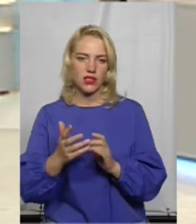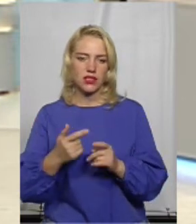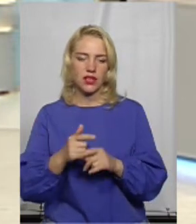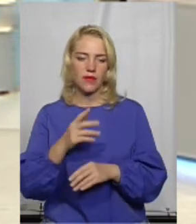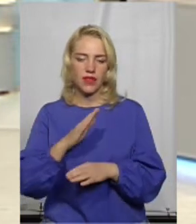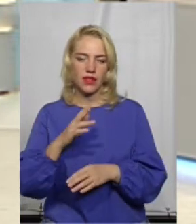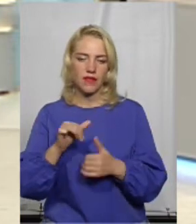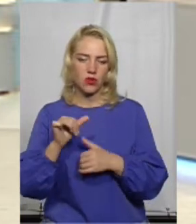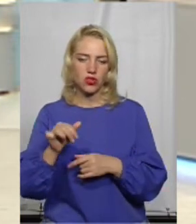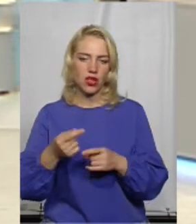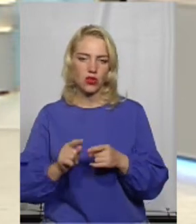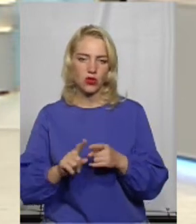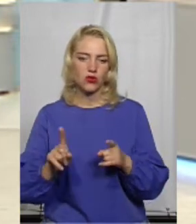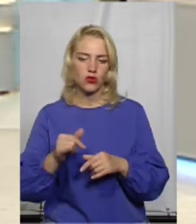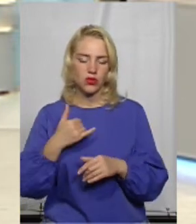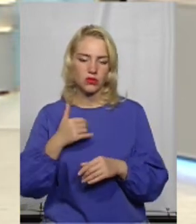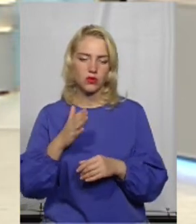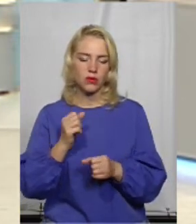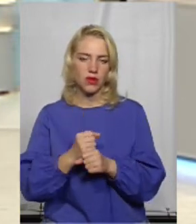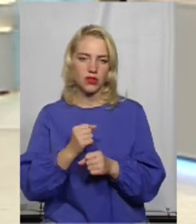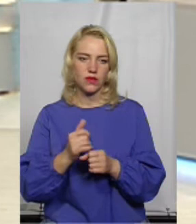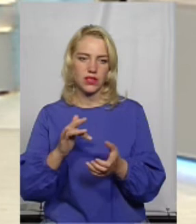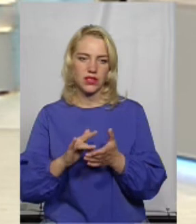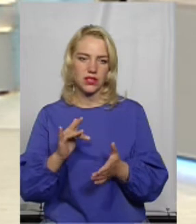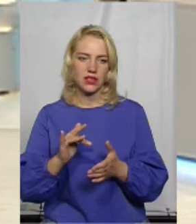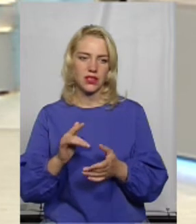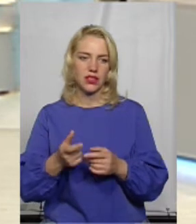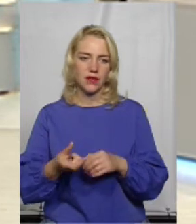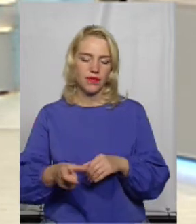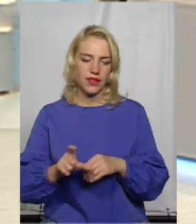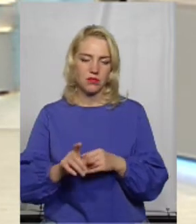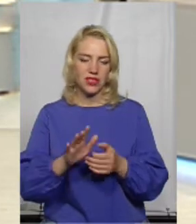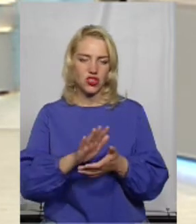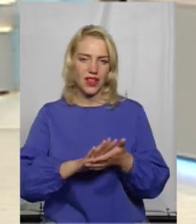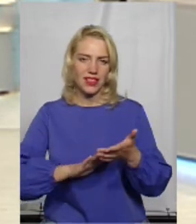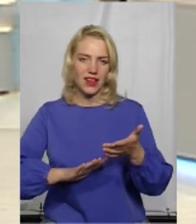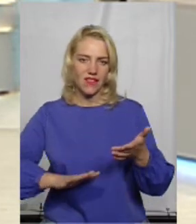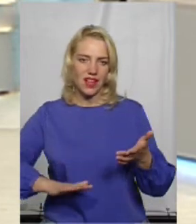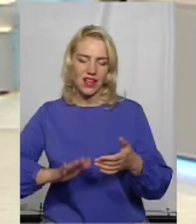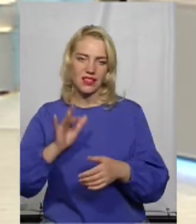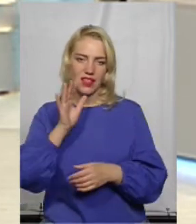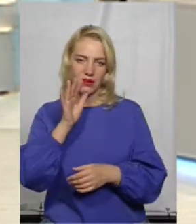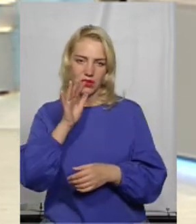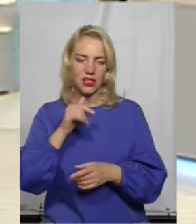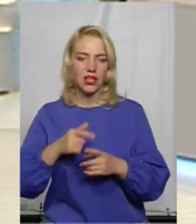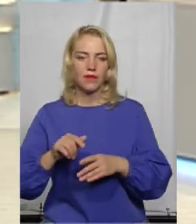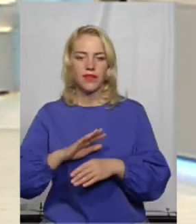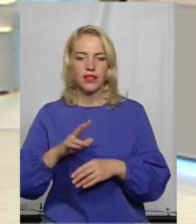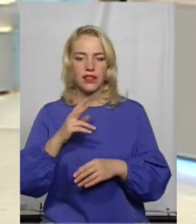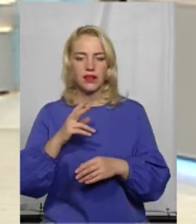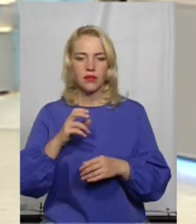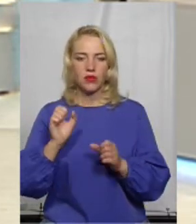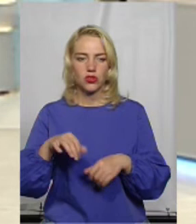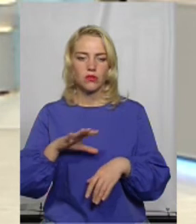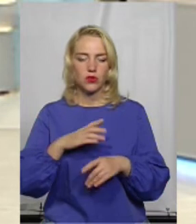що з часом у нас теж запрацює цей центр, ну такі найбільш тривалі терміни. І навіть не виключаю, що з часом